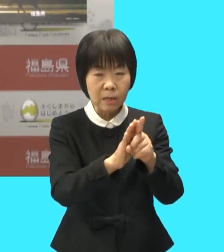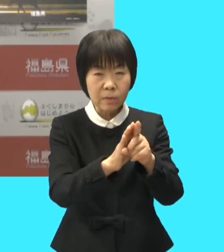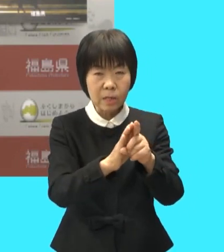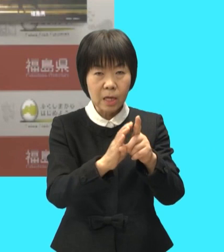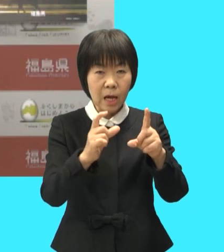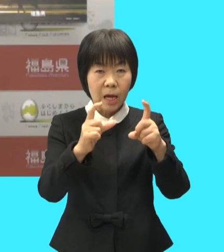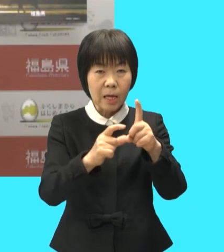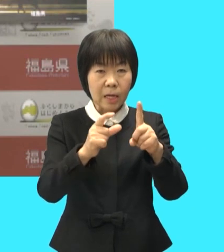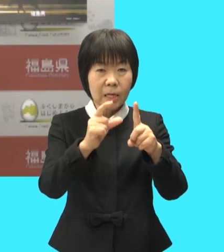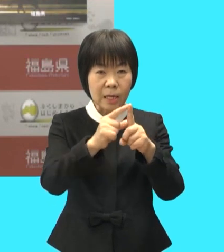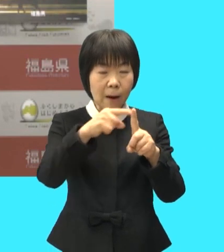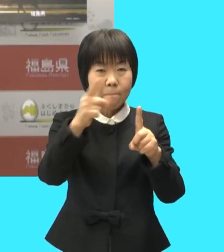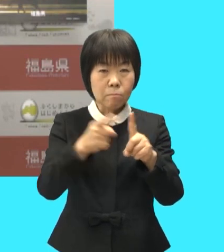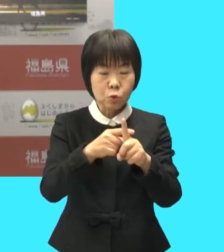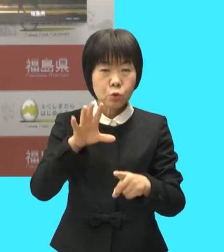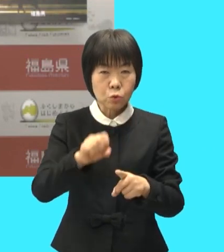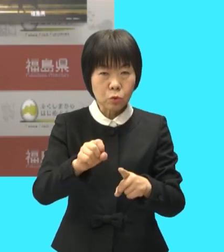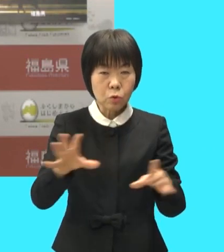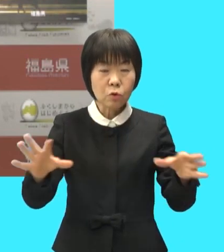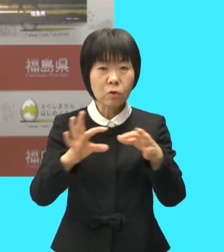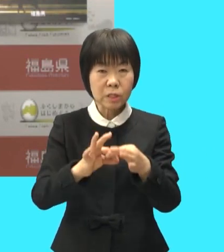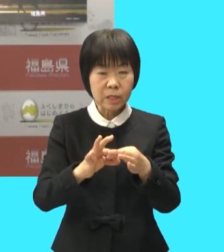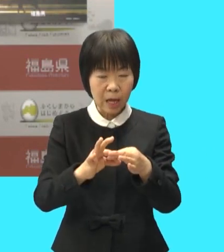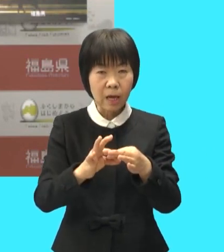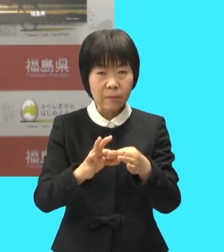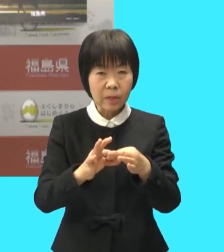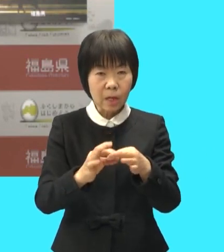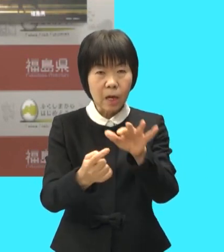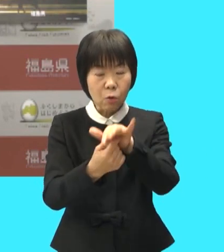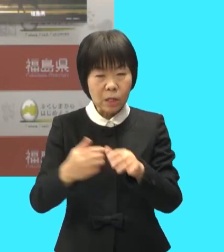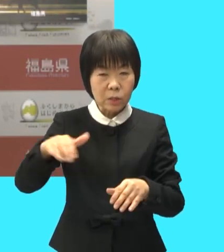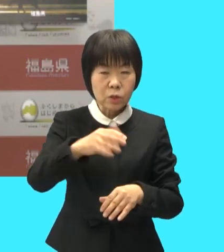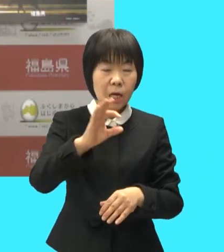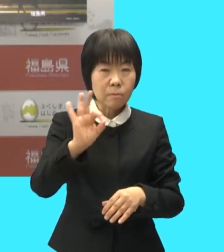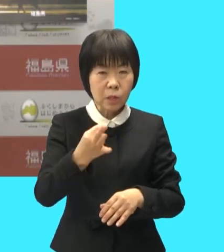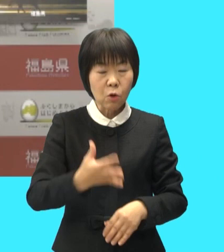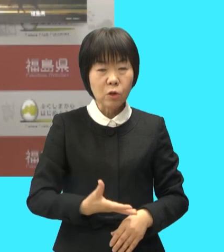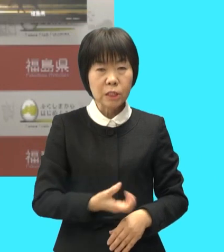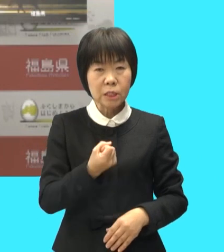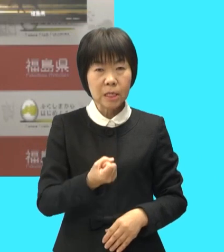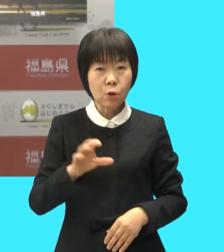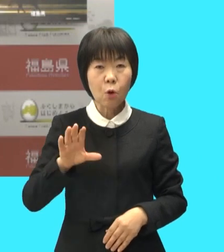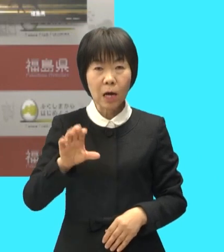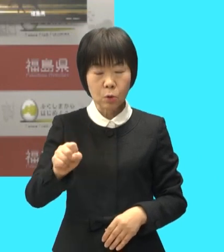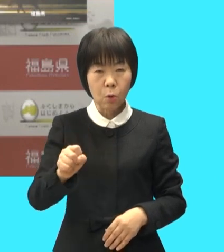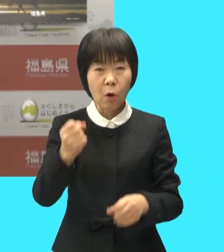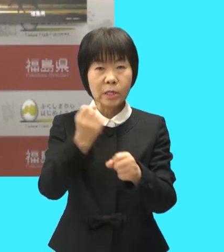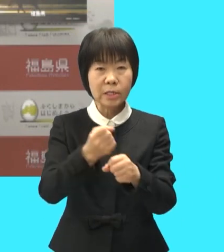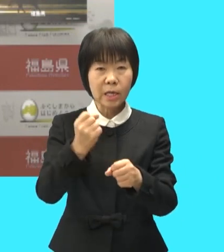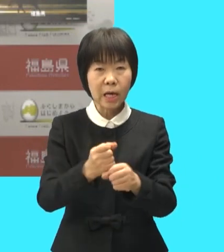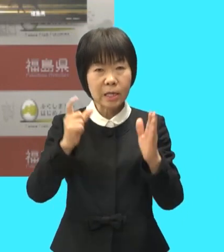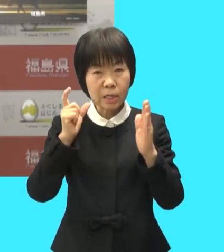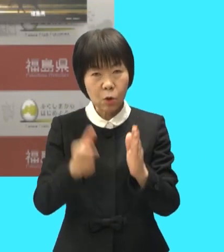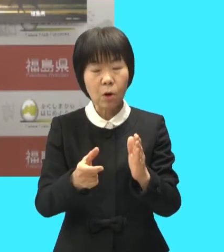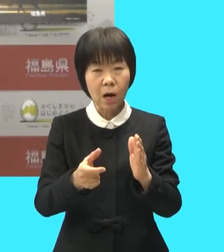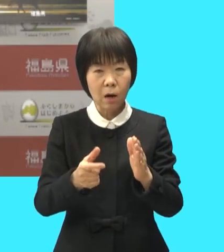得支援等の取り組みを通して、県産農林水産物への信頼の確保と生産体質